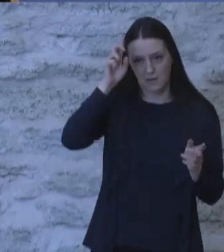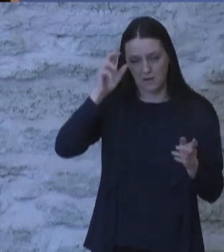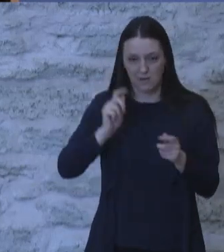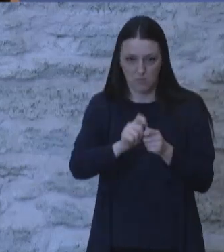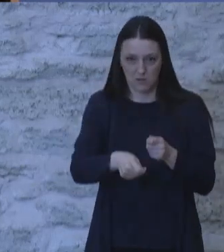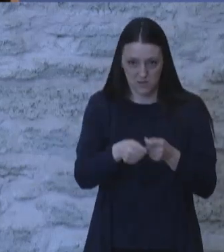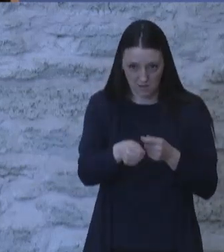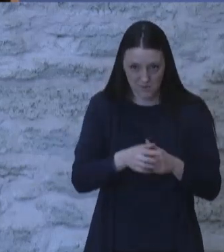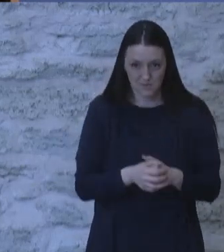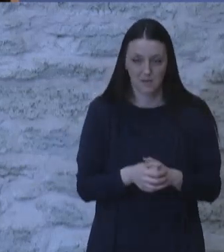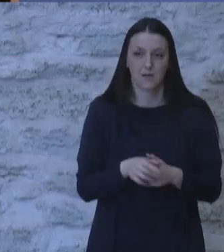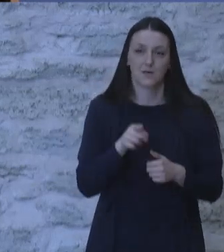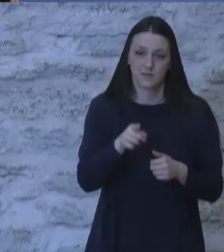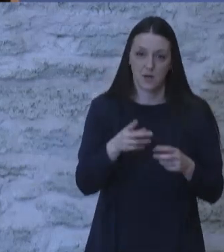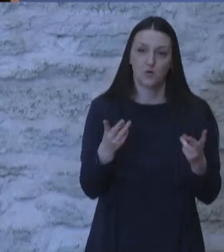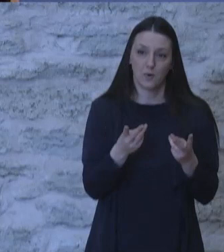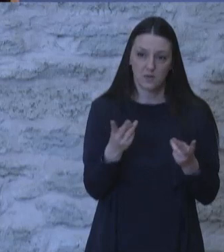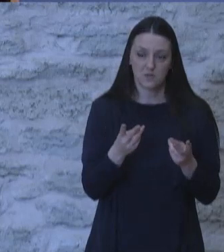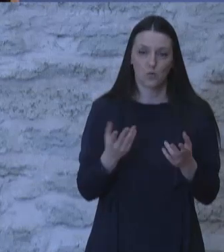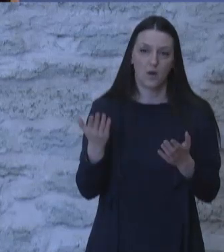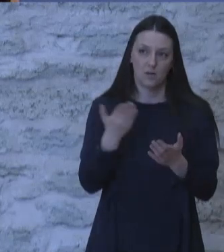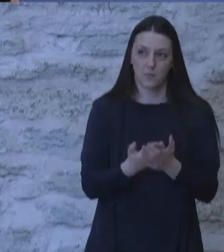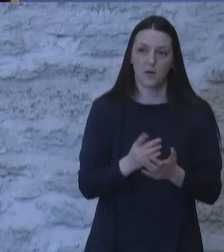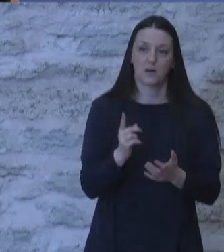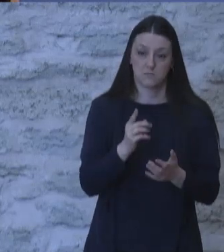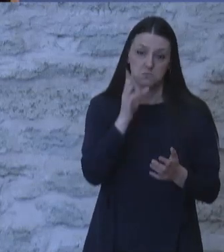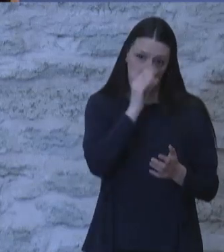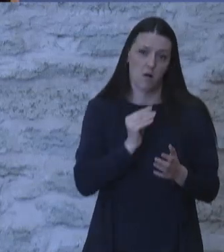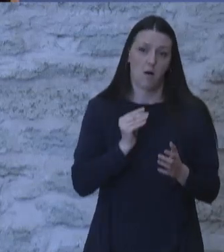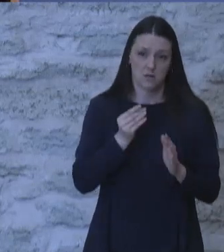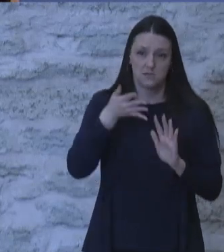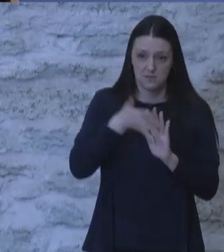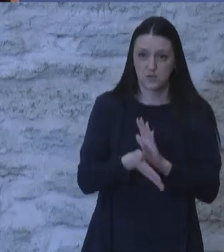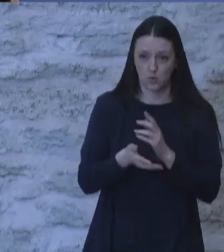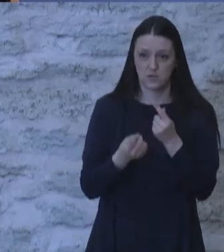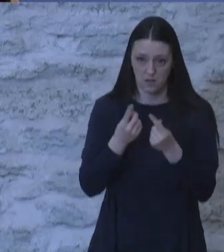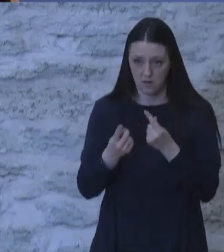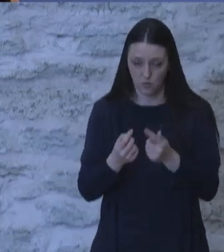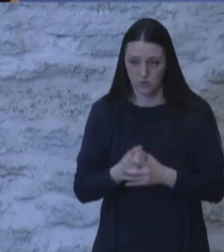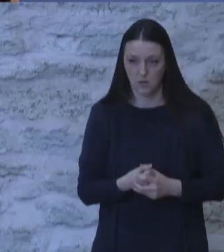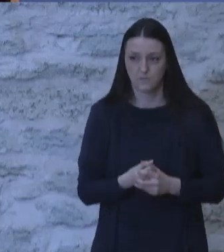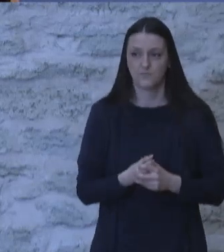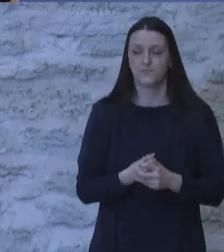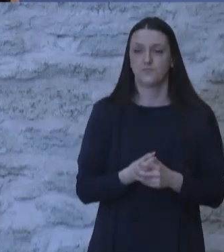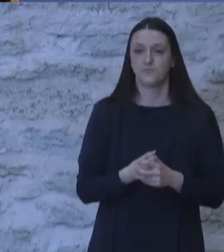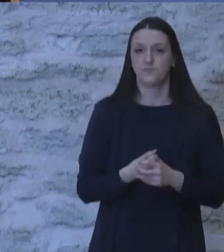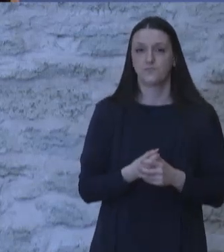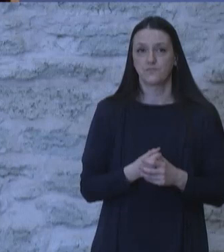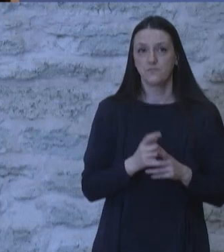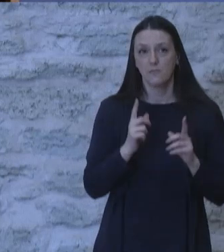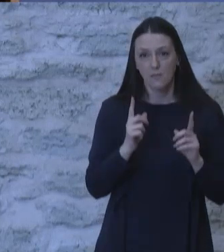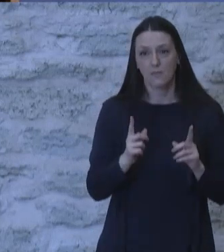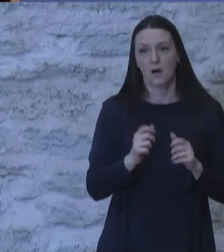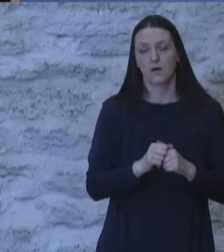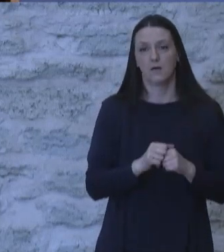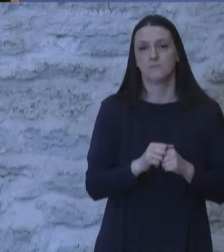mis on juba selline ettepanek, mida me tõesti saaksime ka sisuliselt arutama hakata, aga milline